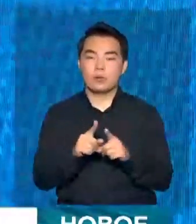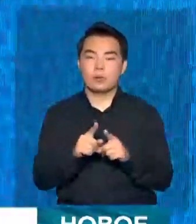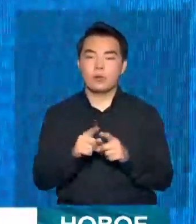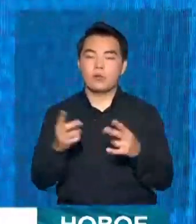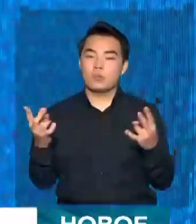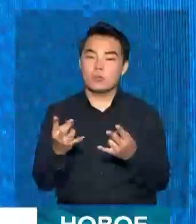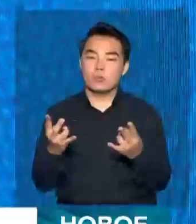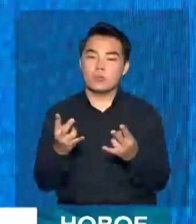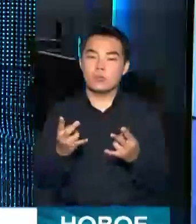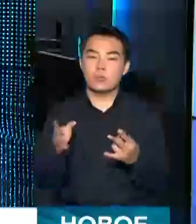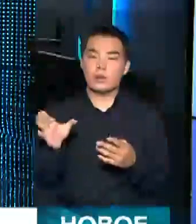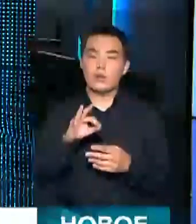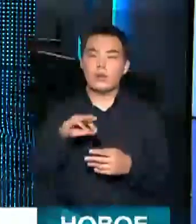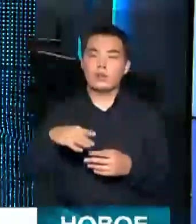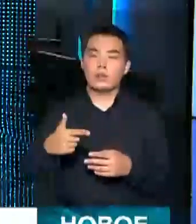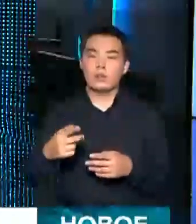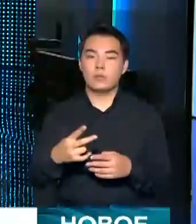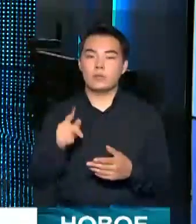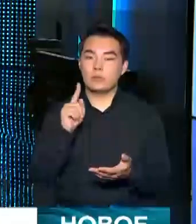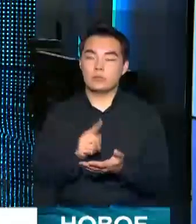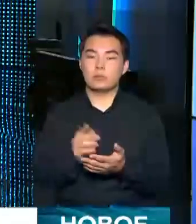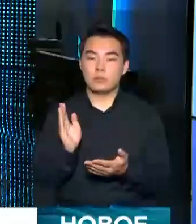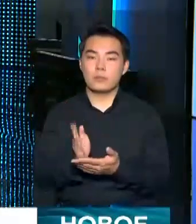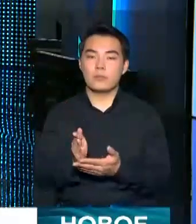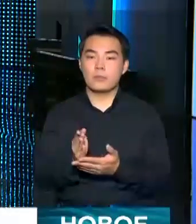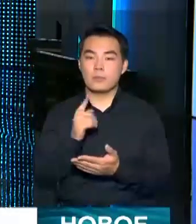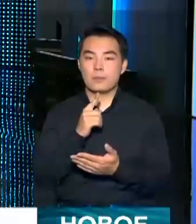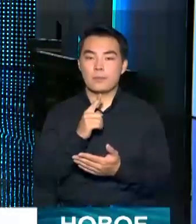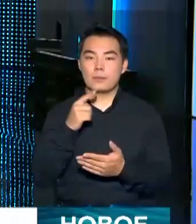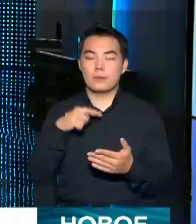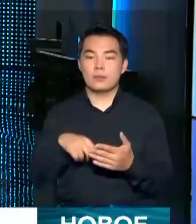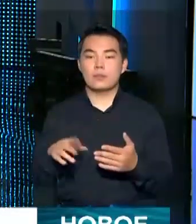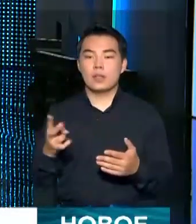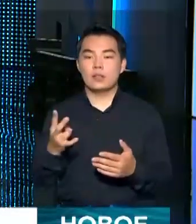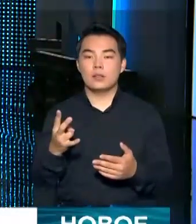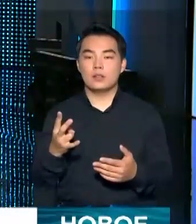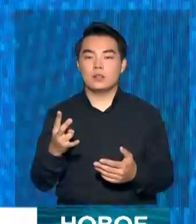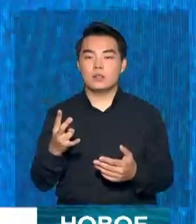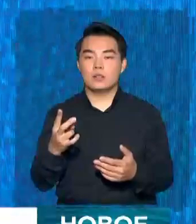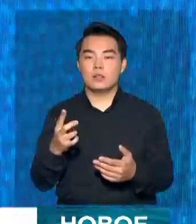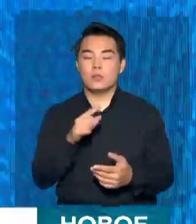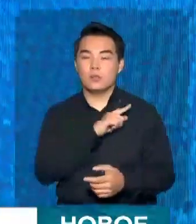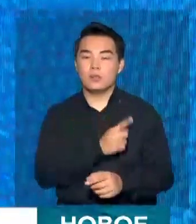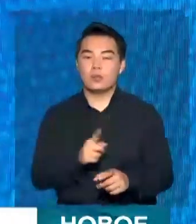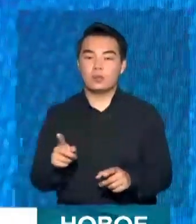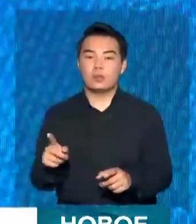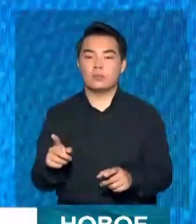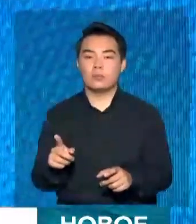нужности этой организации всеми государствами-членами. Теперь нужно прикладывать такие усилия, как